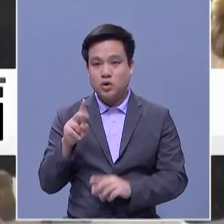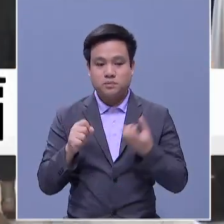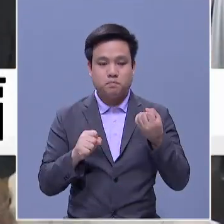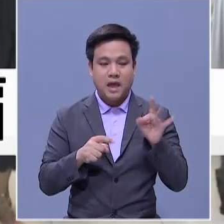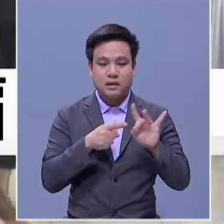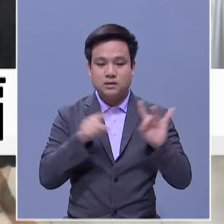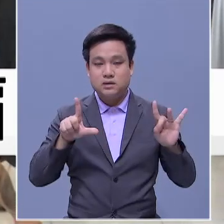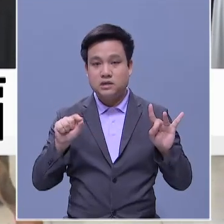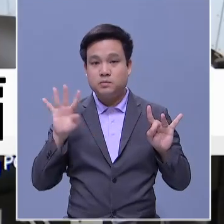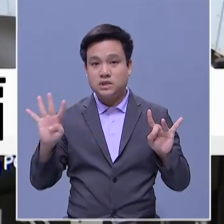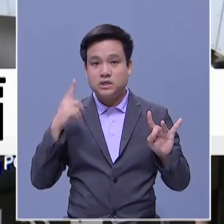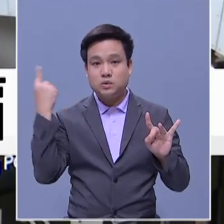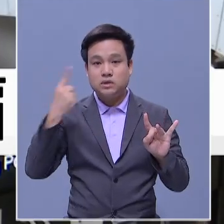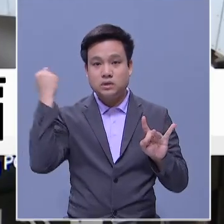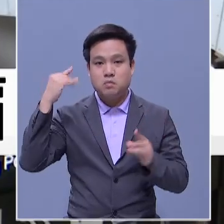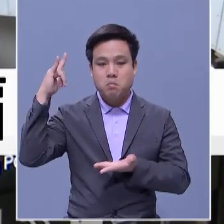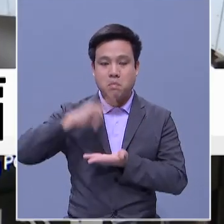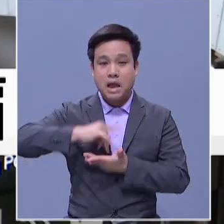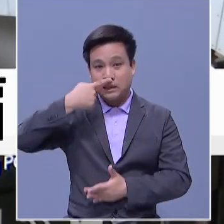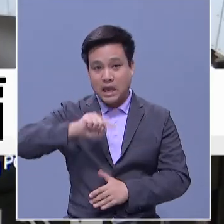ท่องเที่ยวต่างชาติมาไทย